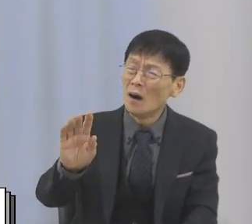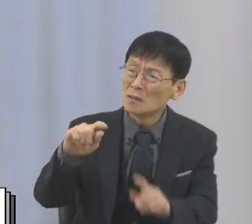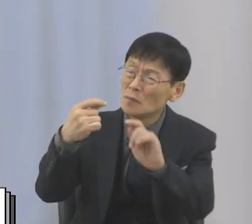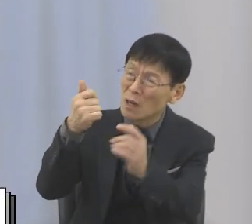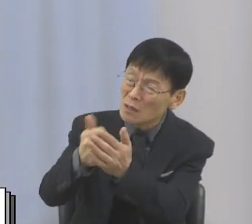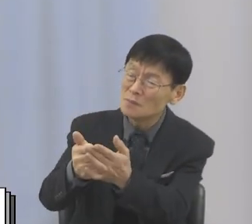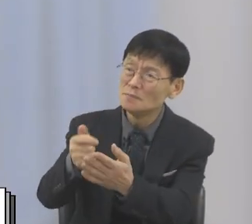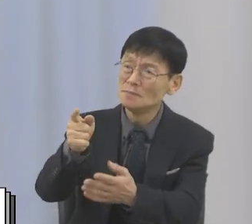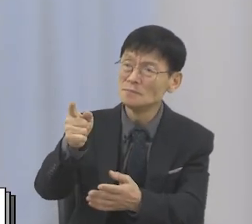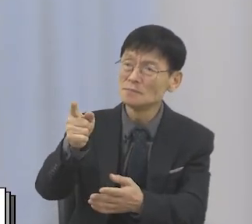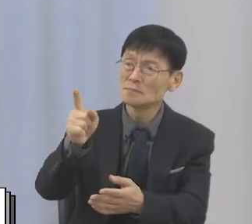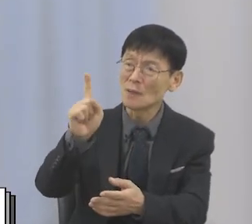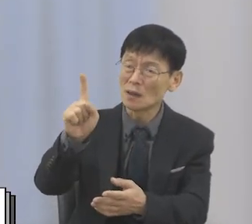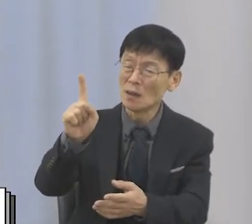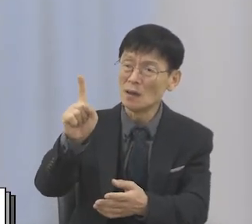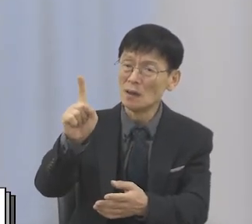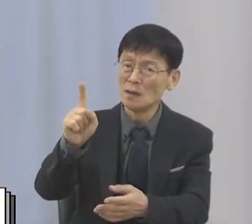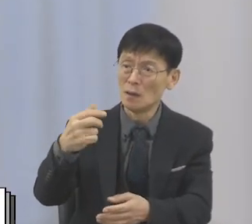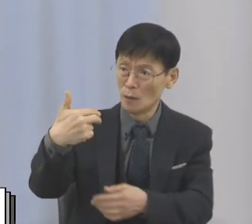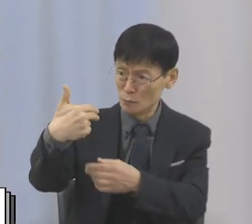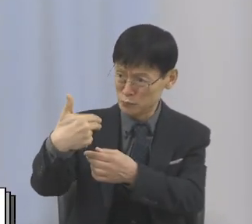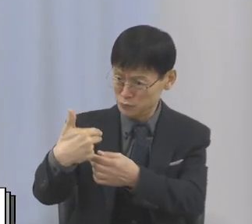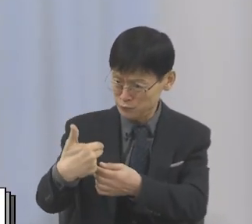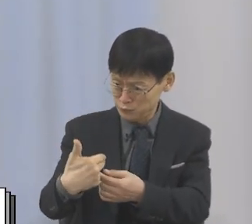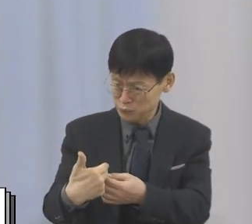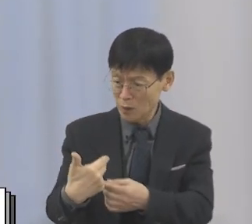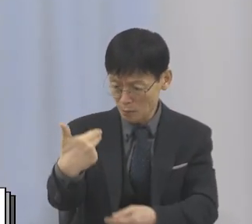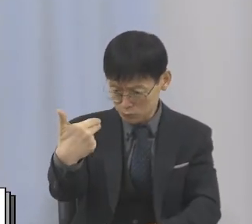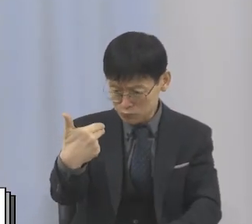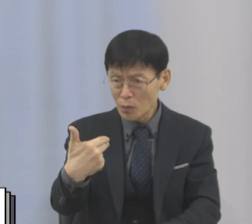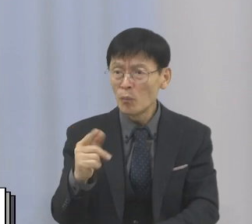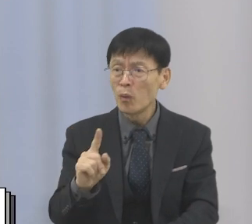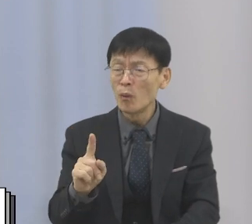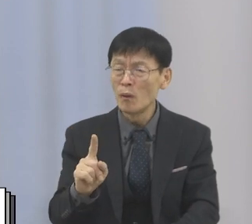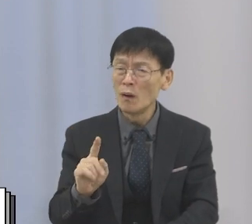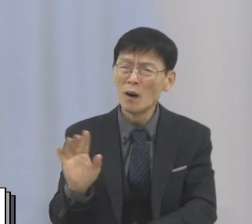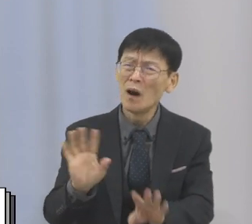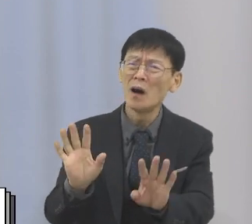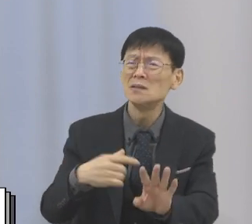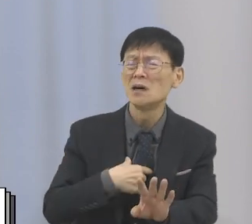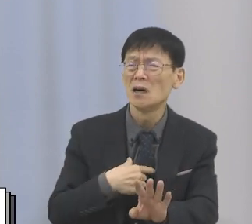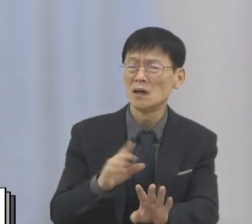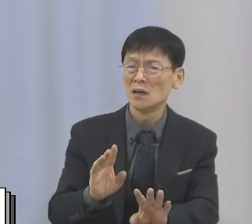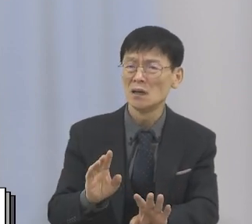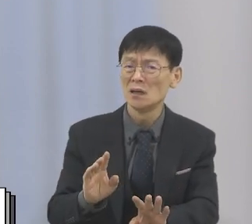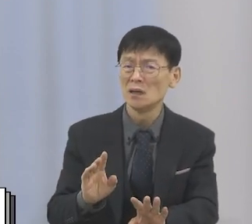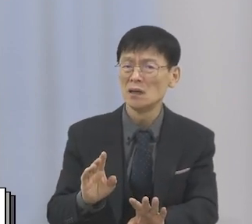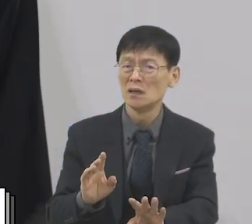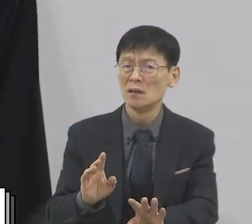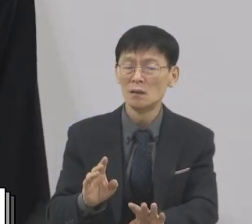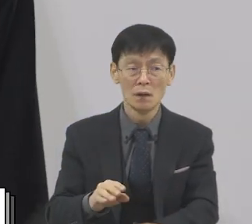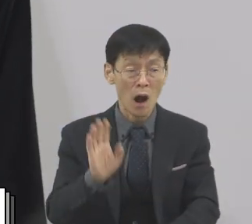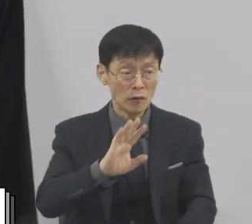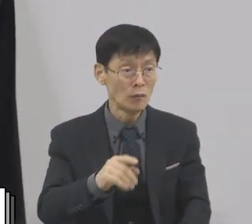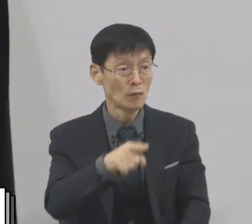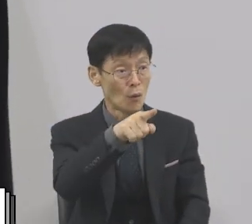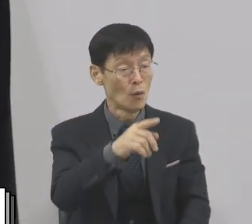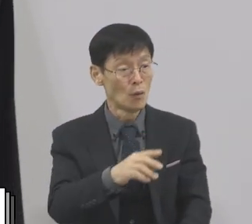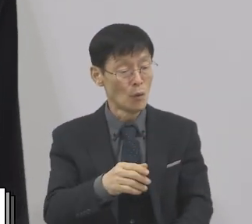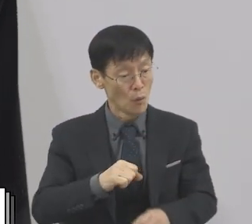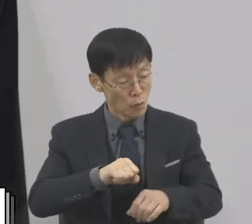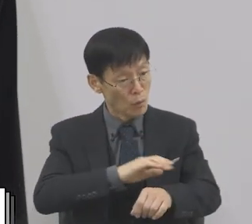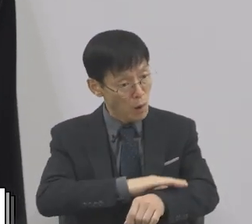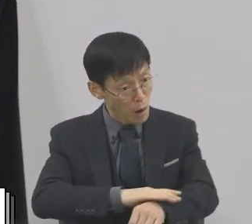저 근데 팀장님, 계속 그렇게 제 몸을 빤히 쳐다보는 게 너무 불편합니다. 아니